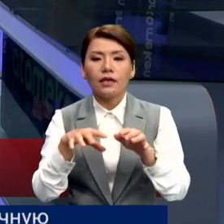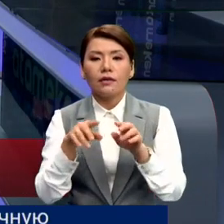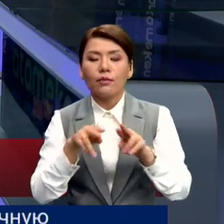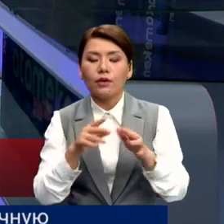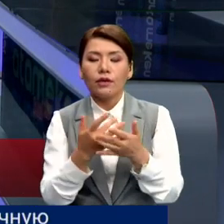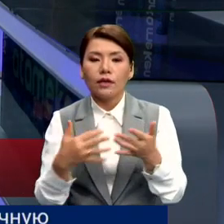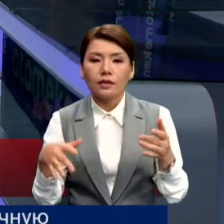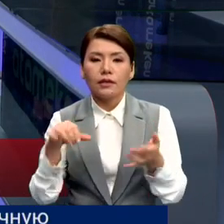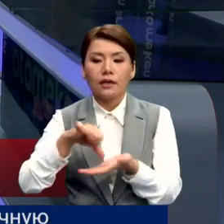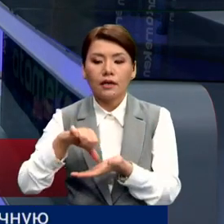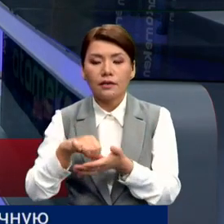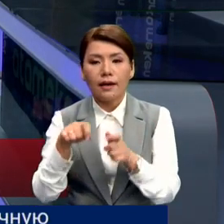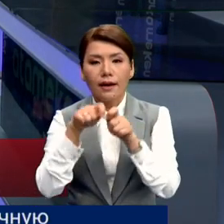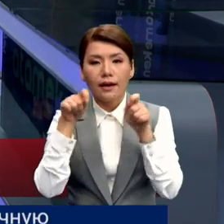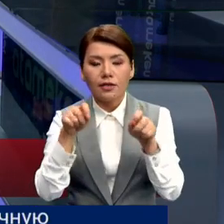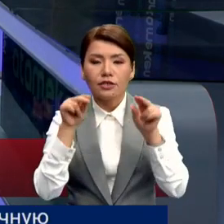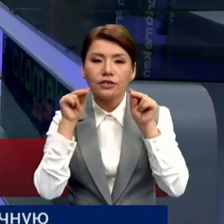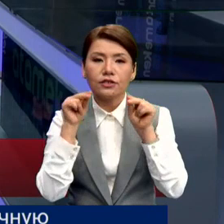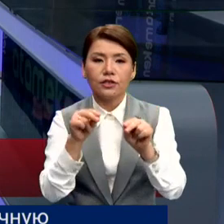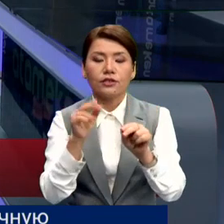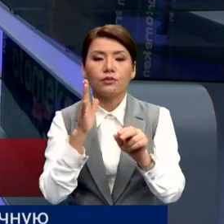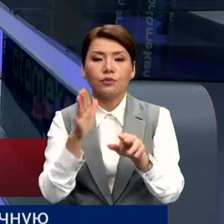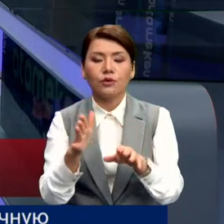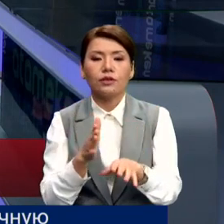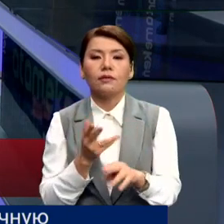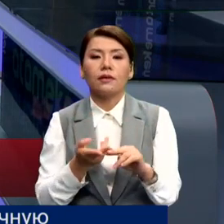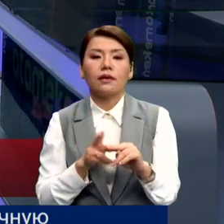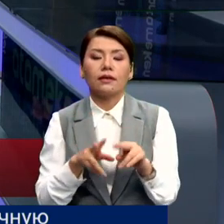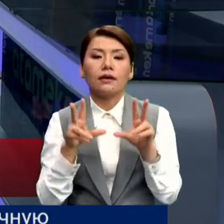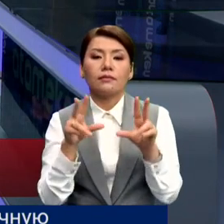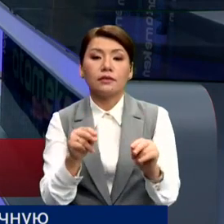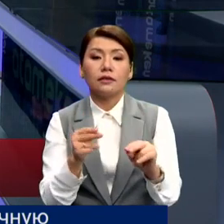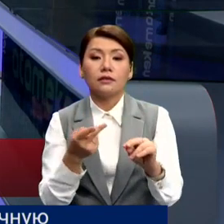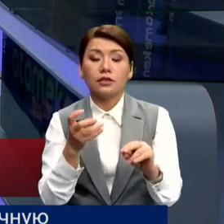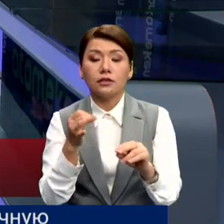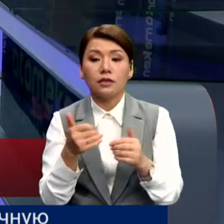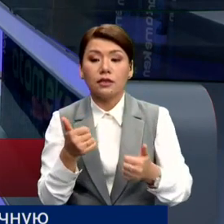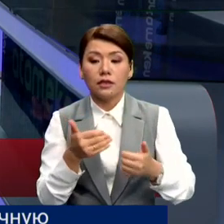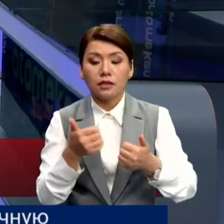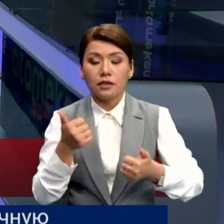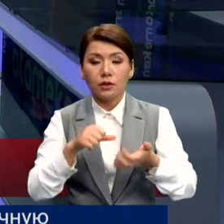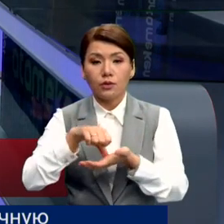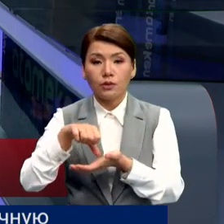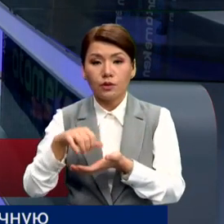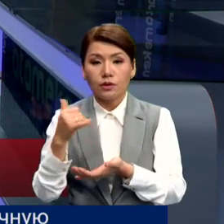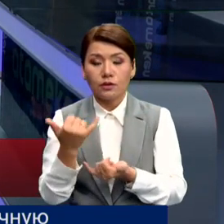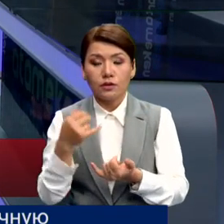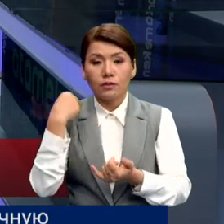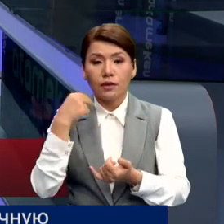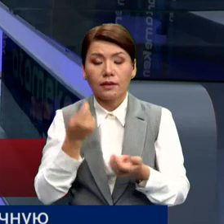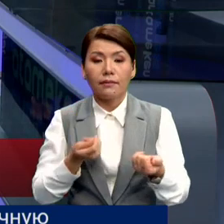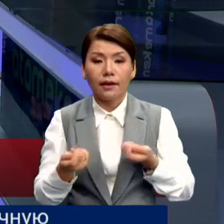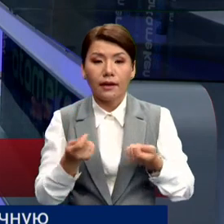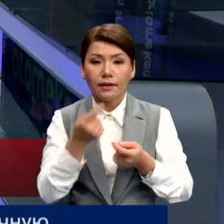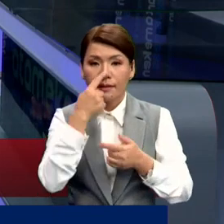сайлау ашық әрі әділ өтеді деп сендірді. Бұған дейін саяси додаға қатысатынын мәлімдеген қазіргі мемлекет басшысы